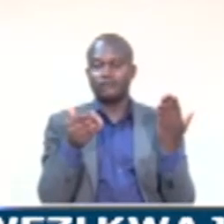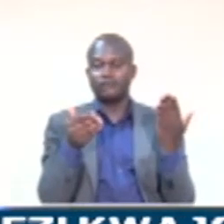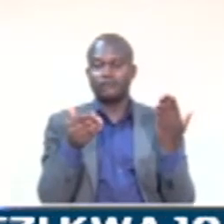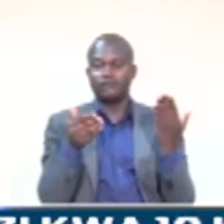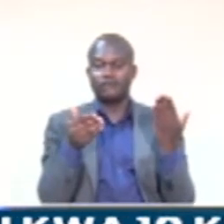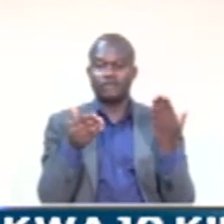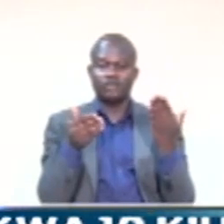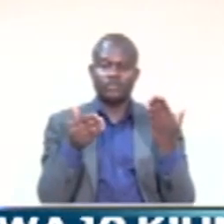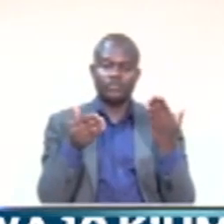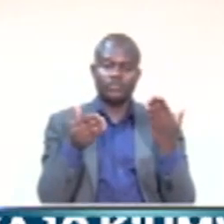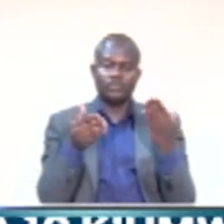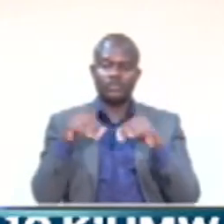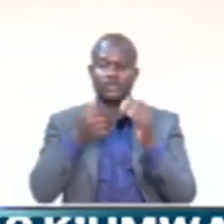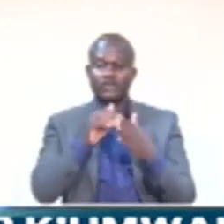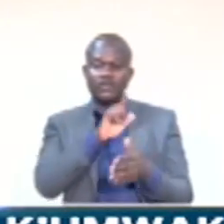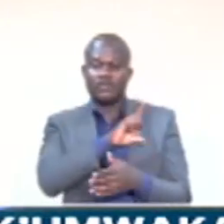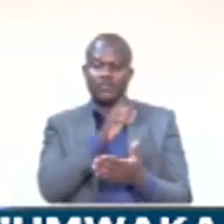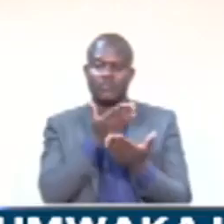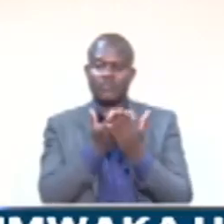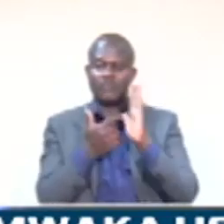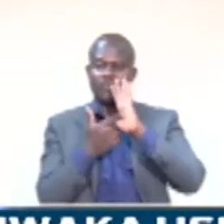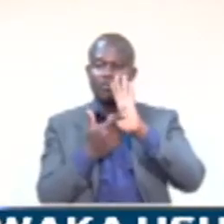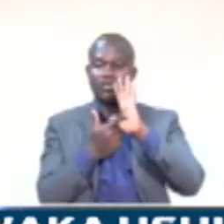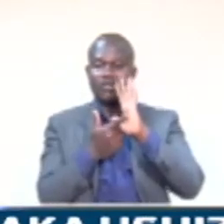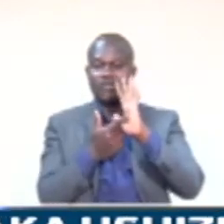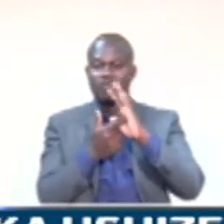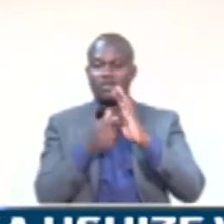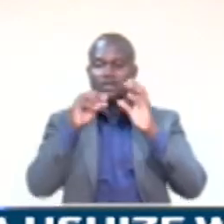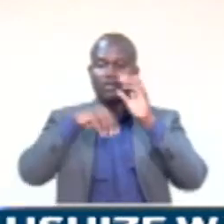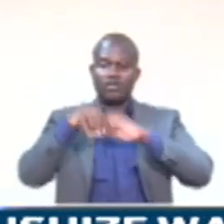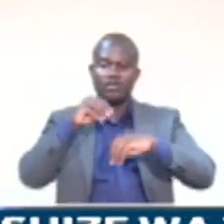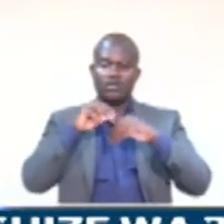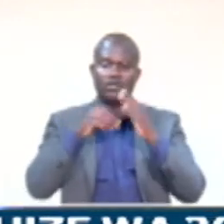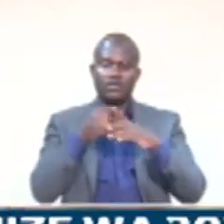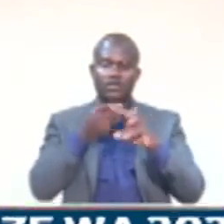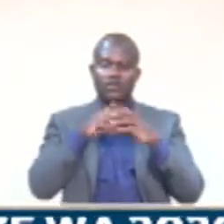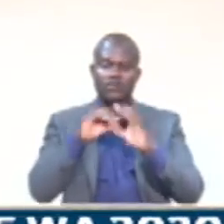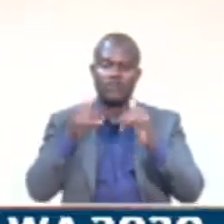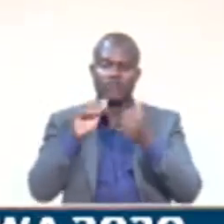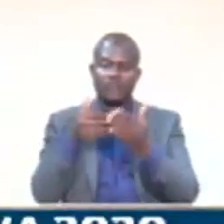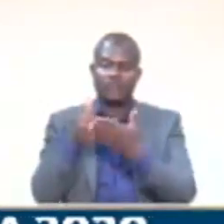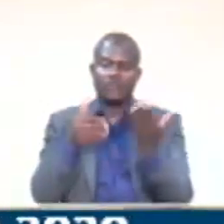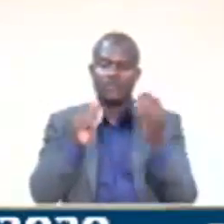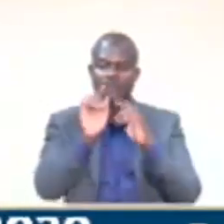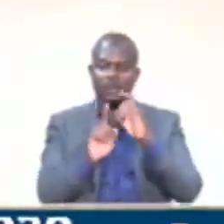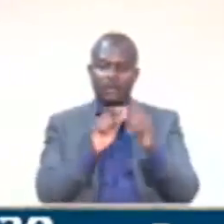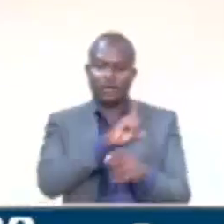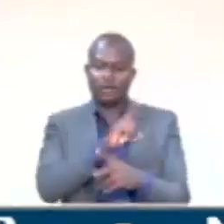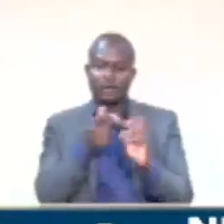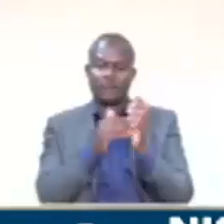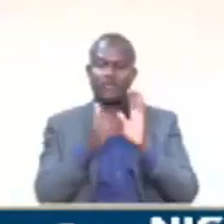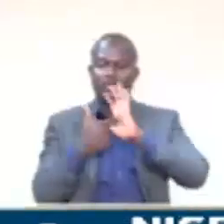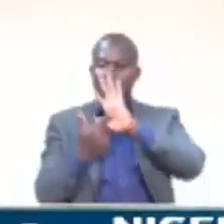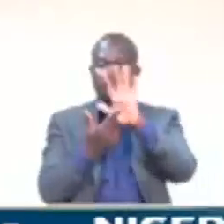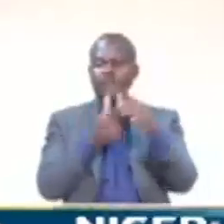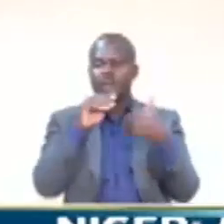w'imikino y'amahirwe asabwa kumenyekanisha umusaruro ukomoka ku mikino y'amahirwe. Byagaragaye ko